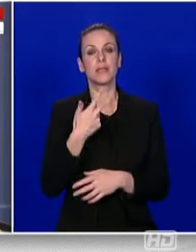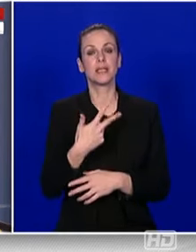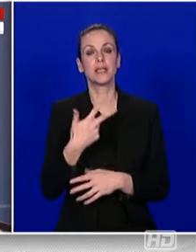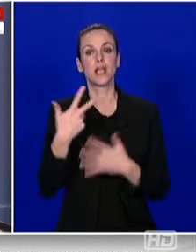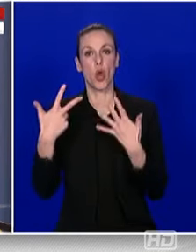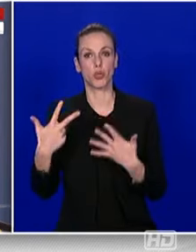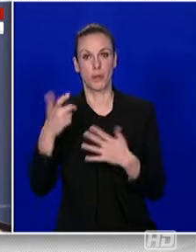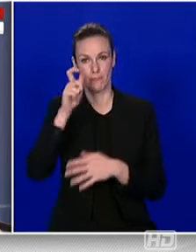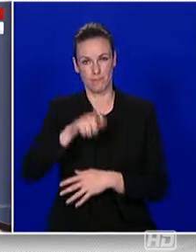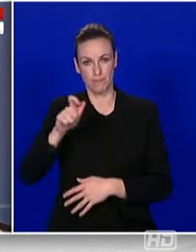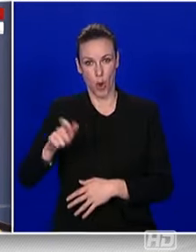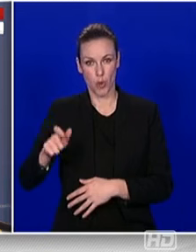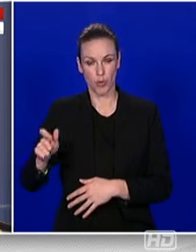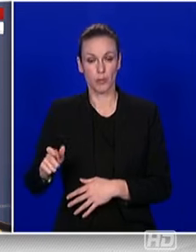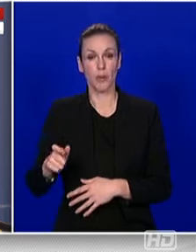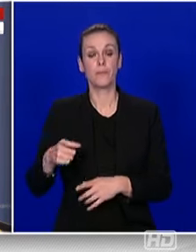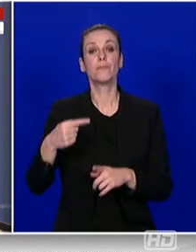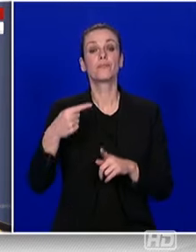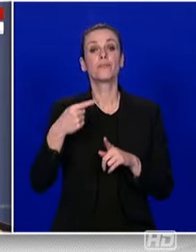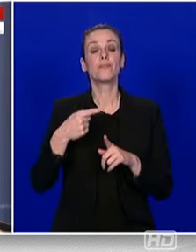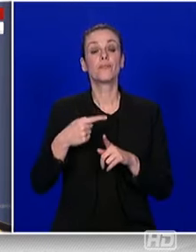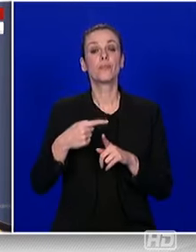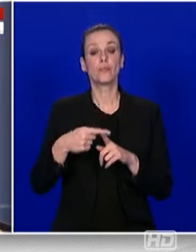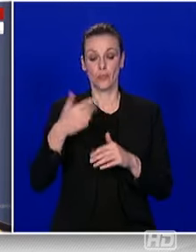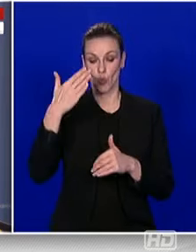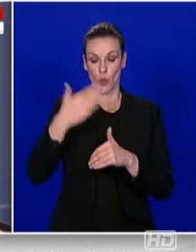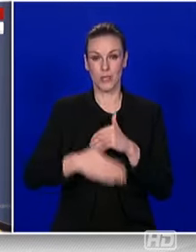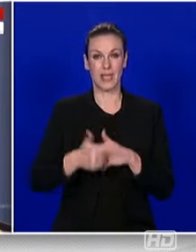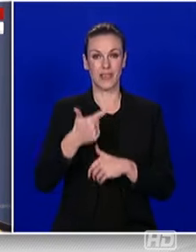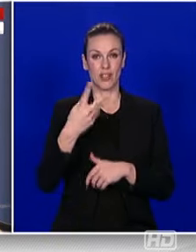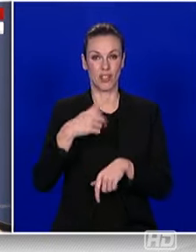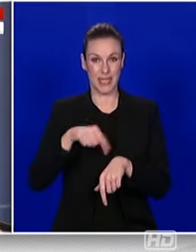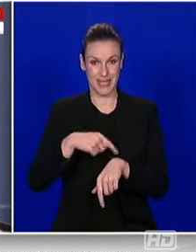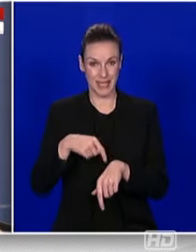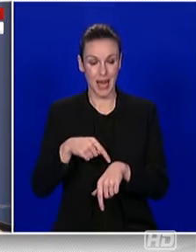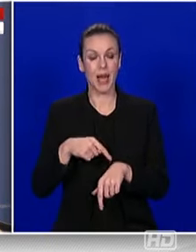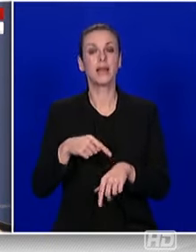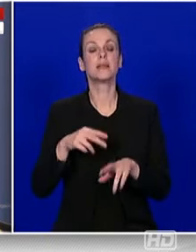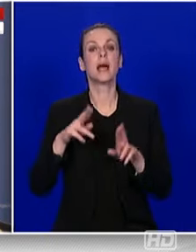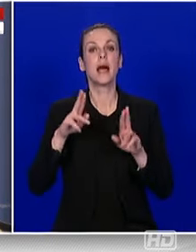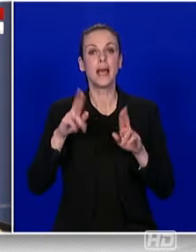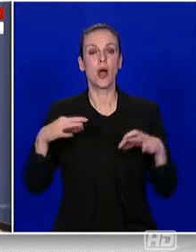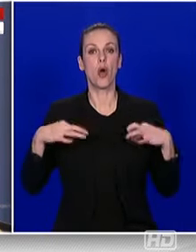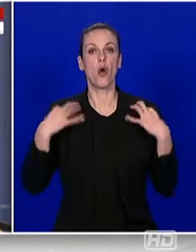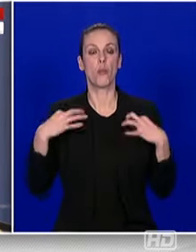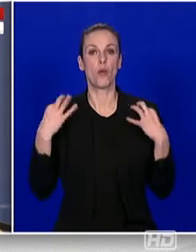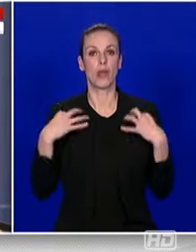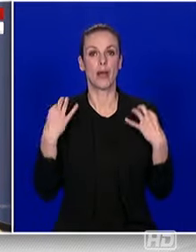68.738 osoba i u posljednja 24 sata je bilo oporavljenih